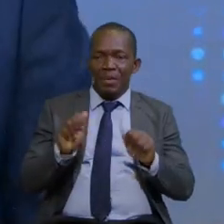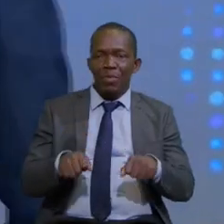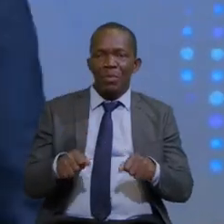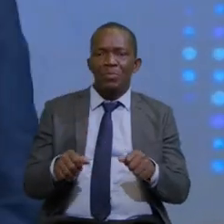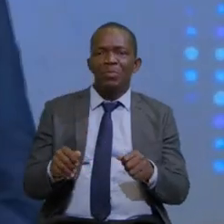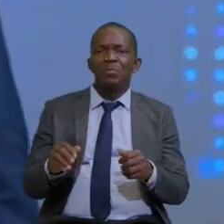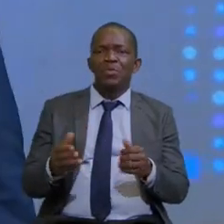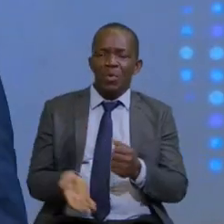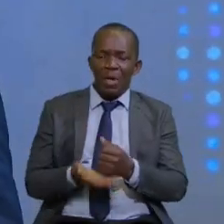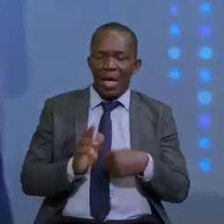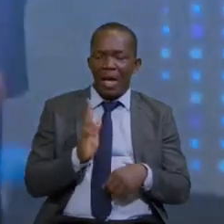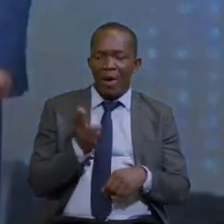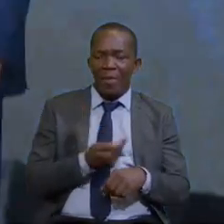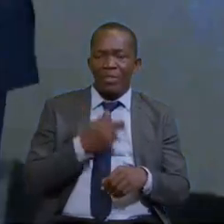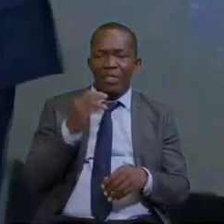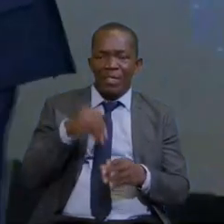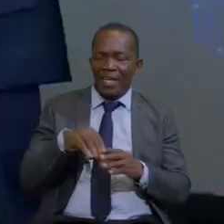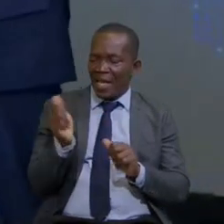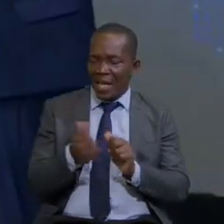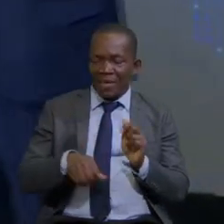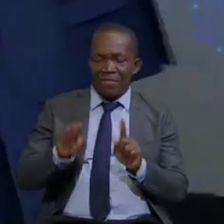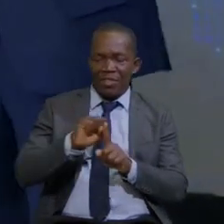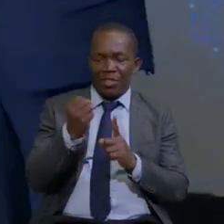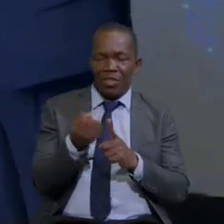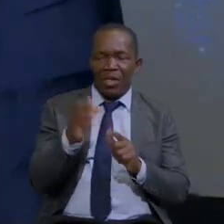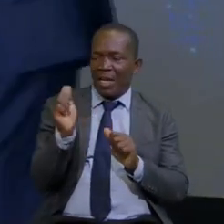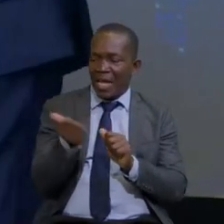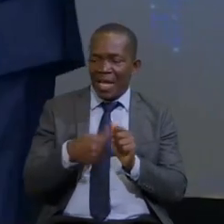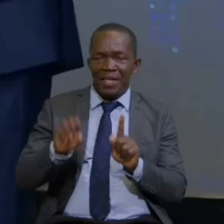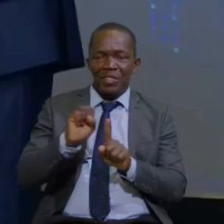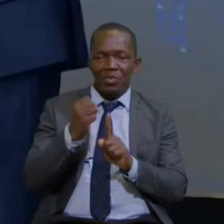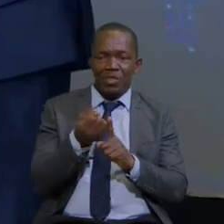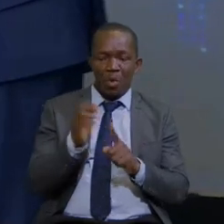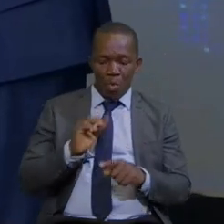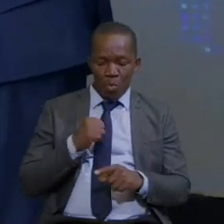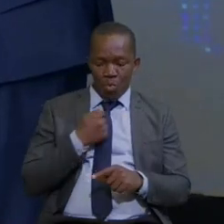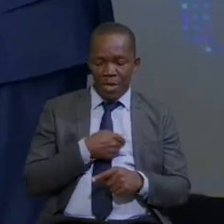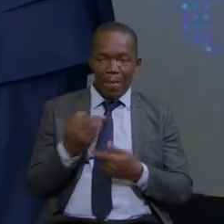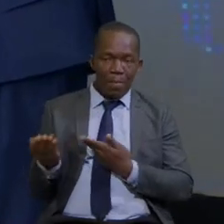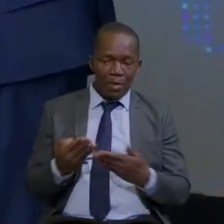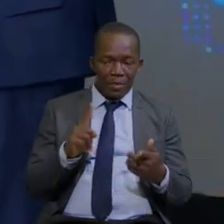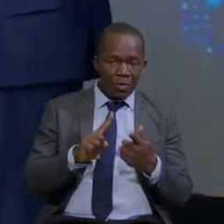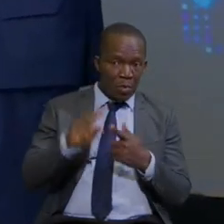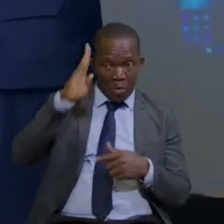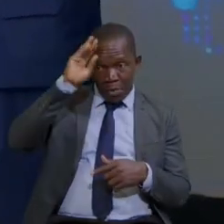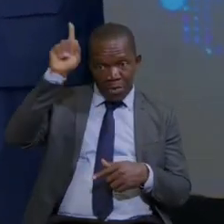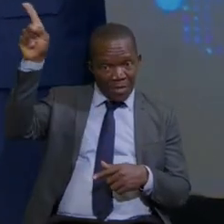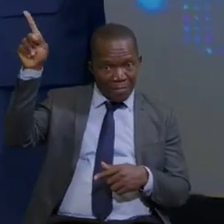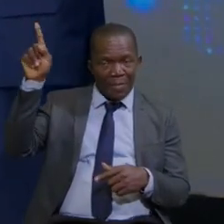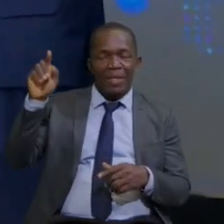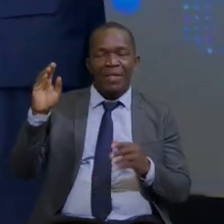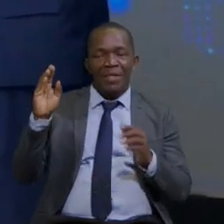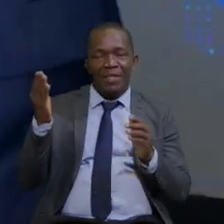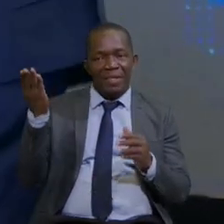toute situation que nous lui amenons. C'est pourquoi il peut sauver parfaitement ceux